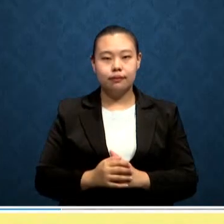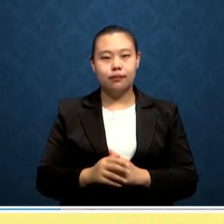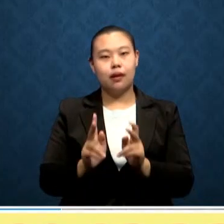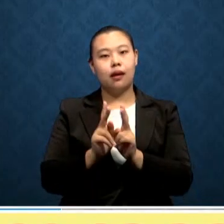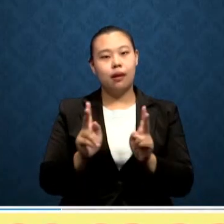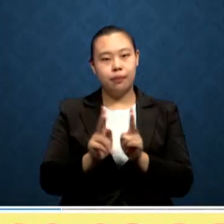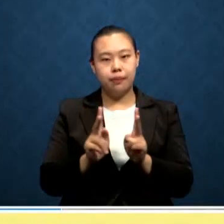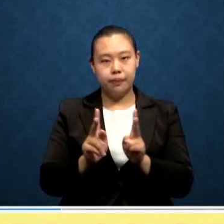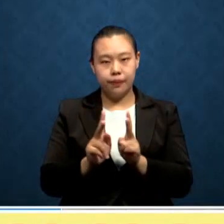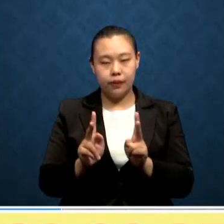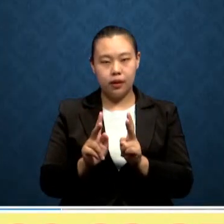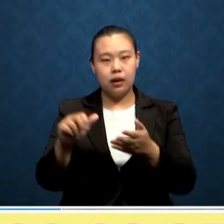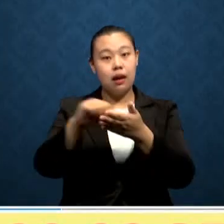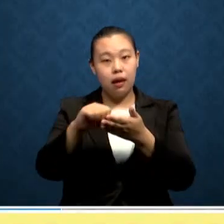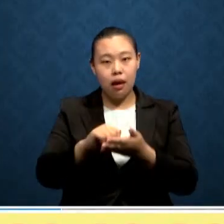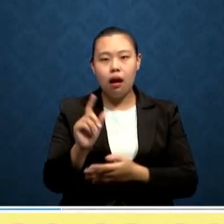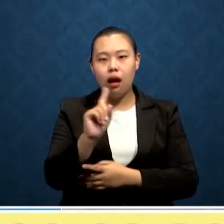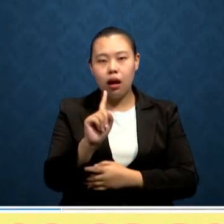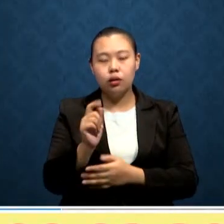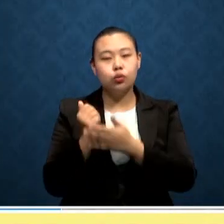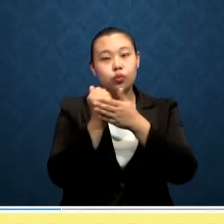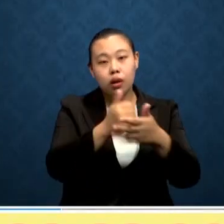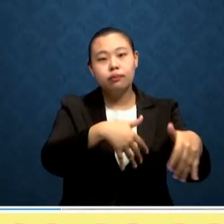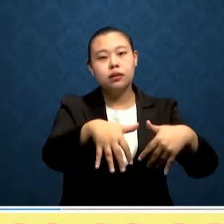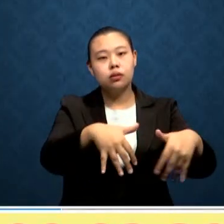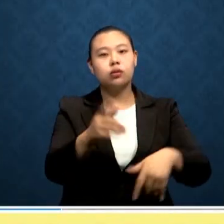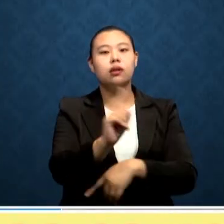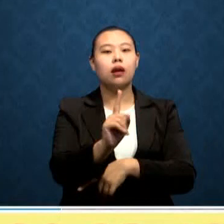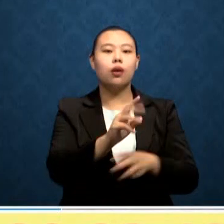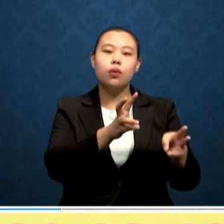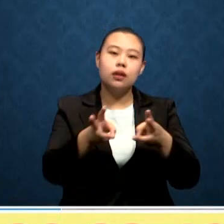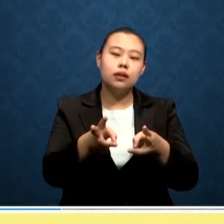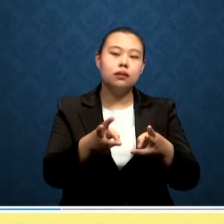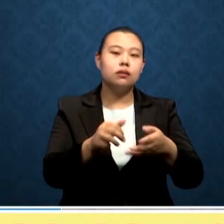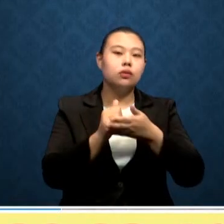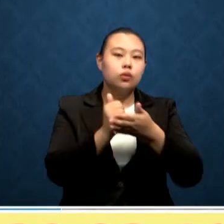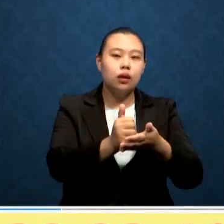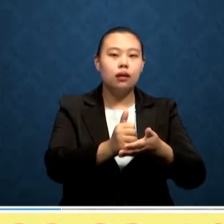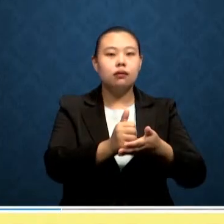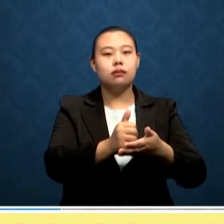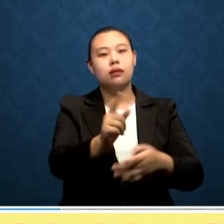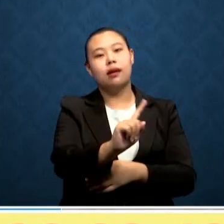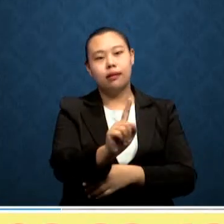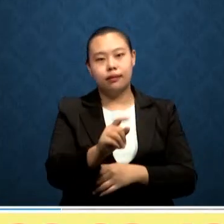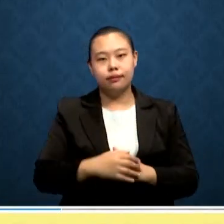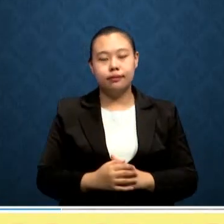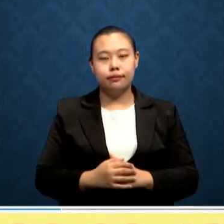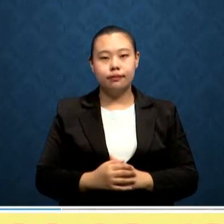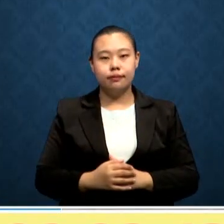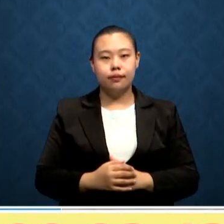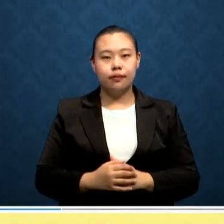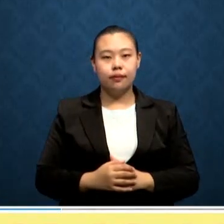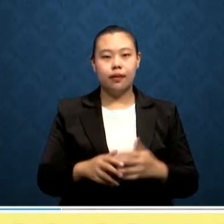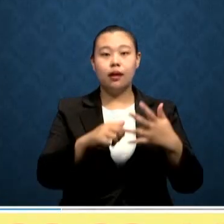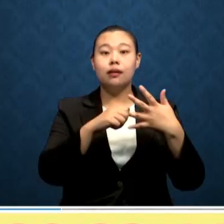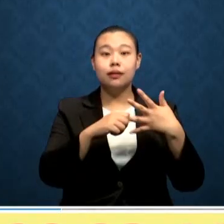การจะแก้ไขอย่างไรหรือเยียวยาชาวบ้านที่ผู้ใช้ไฟฟ้าอย่างไรบ้างนี่เป็นคำถาม